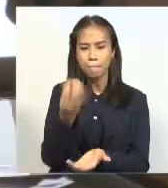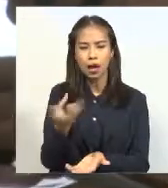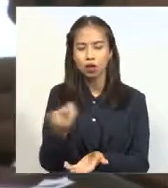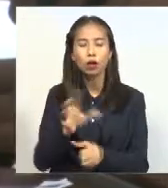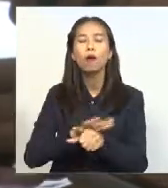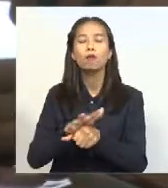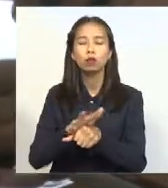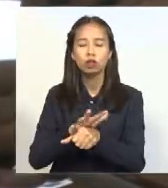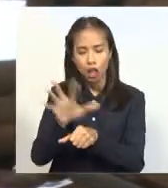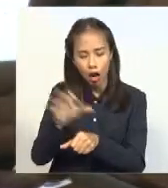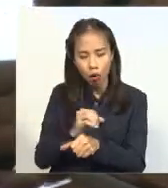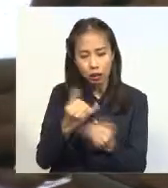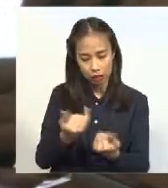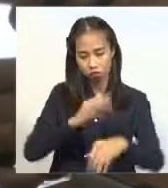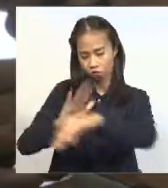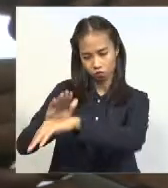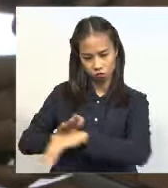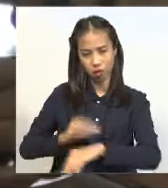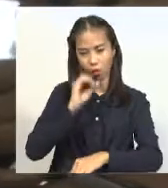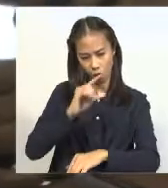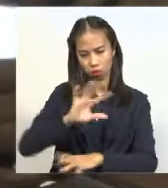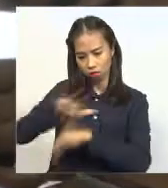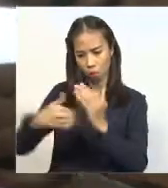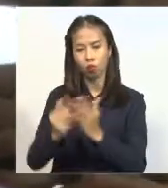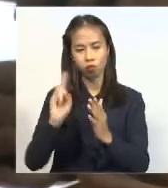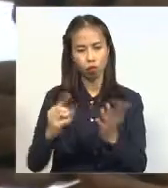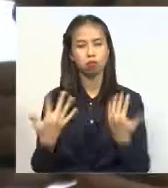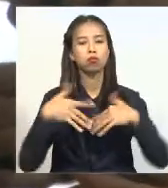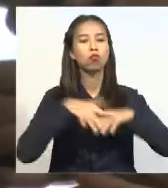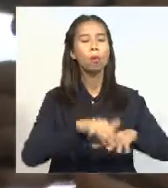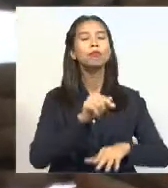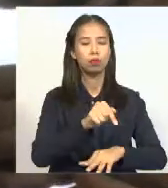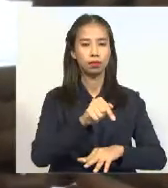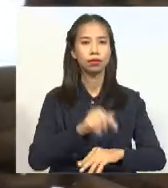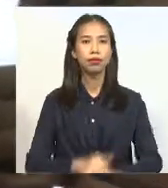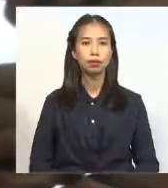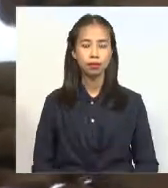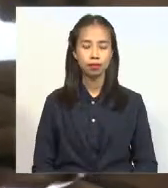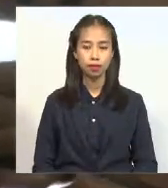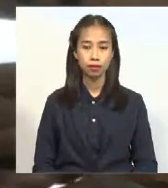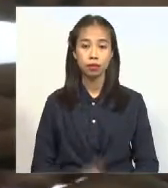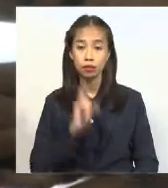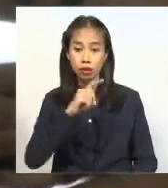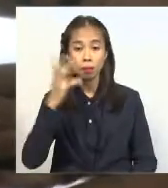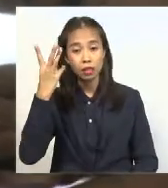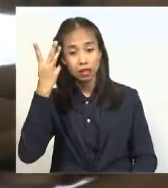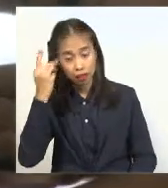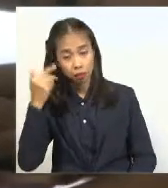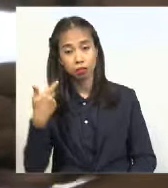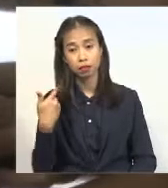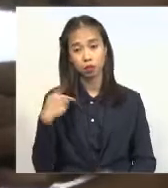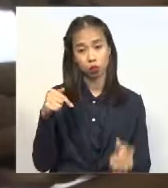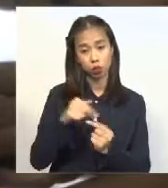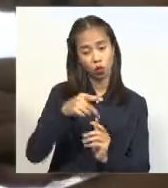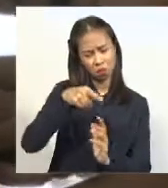ไปนะครับแต่ว่าได้กำชับให้ทุกๆคนเข้าร่วมประชุมทุกๆคนแล้วนะครับ หลายฝ่ายบางท่านอาจจะมีการกังวลเรื่องเกี่ยวกับการโหวตพรบ.งบจะ